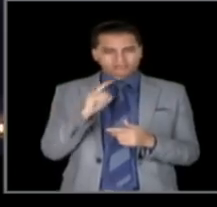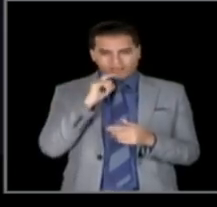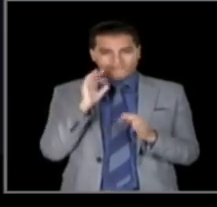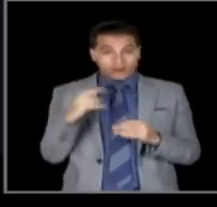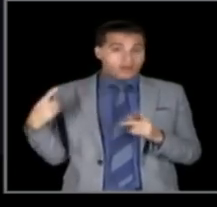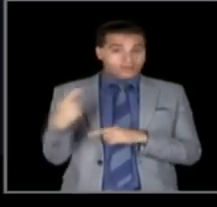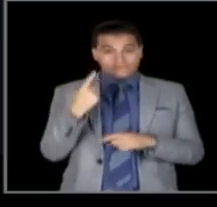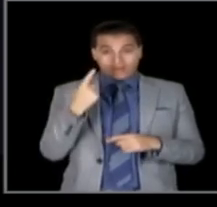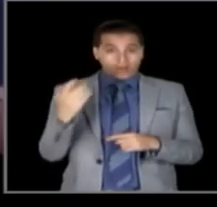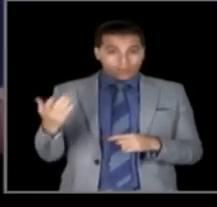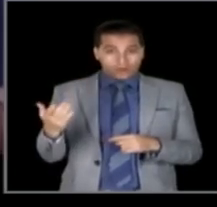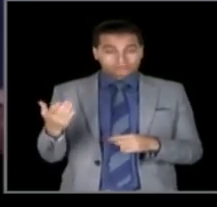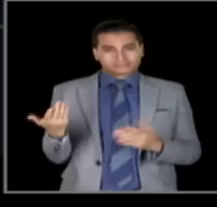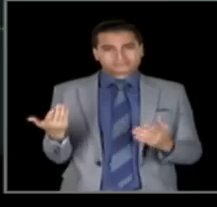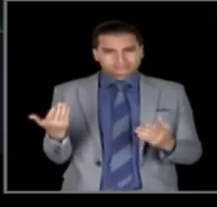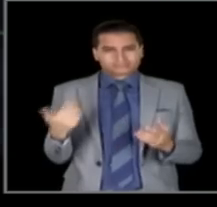الهدف الأول.